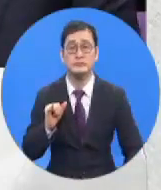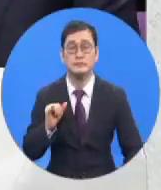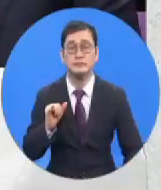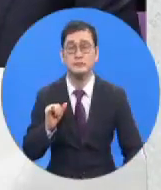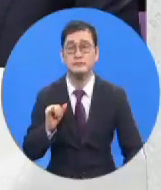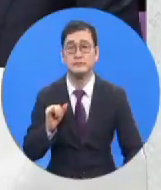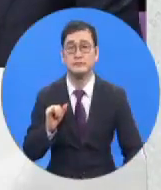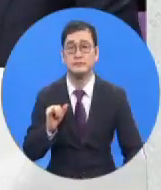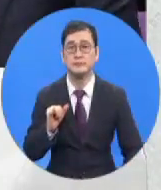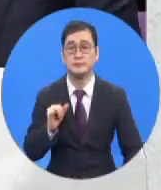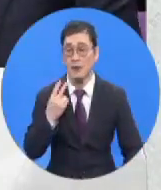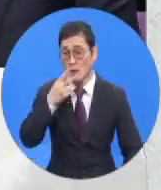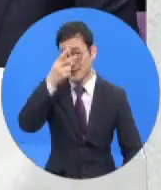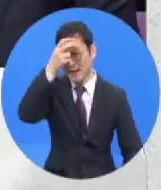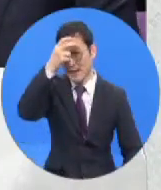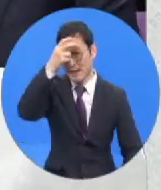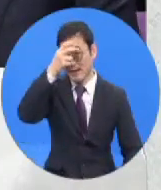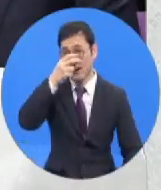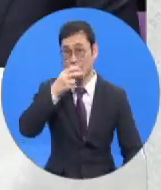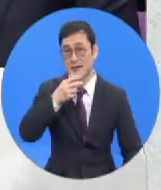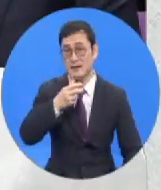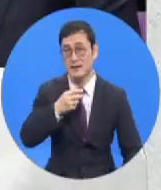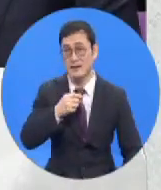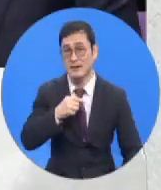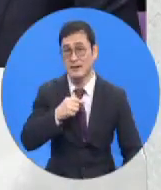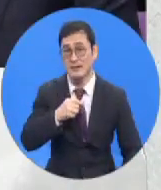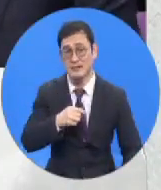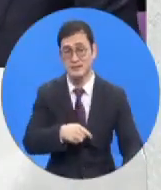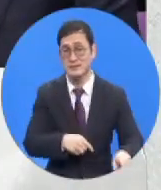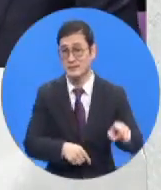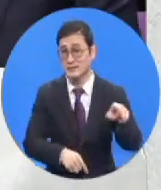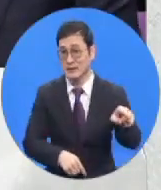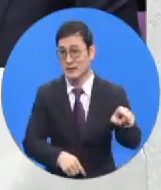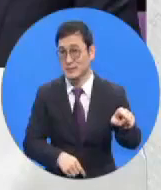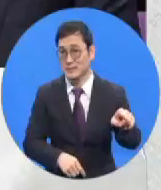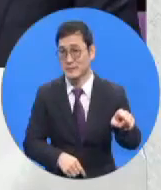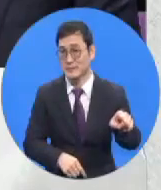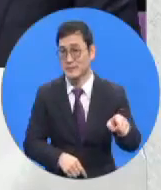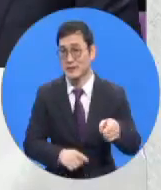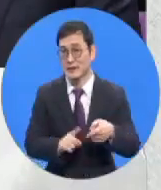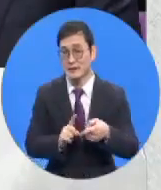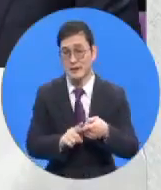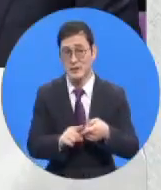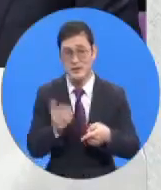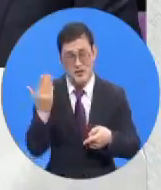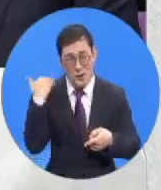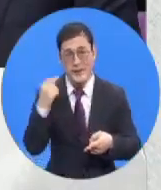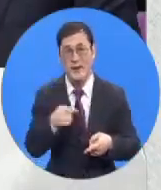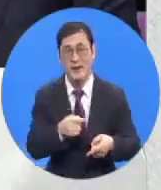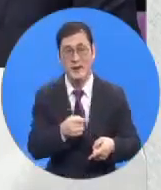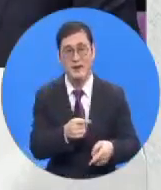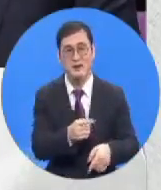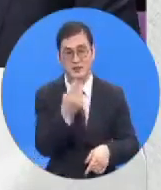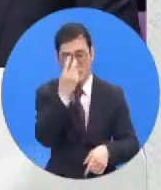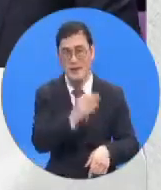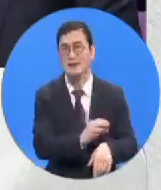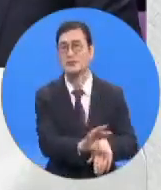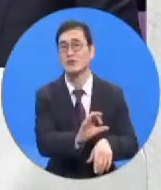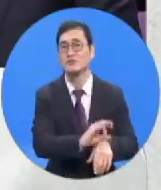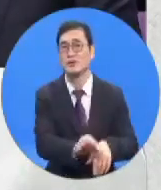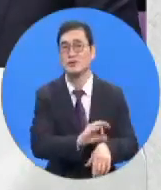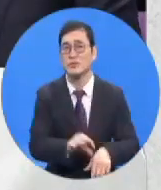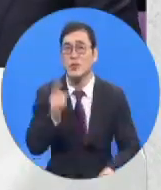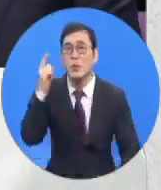이 어마어마한 국민적 분노를 일으켰던 김학의 전 차관에 대해서 왜 제 식구 감싸기를 하고 수사를 제때 하지